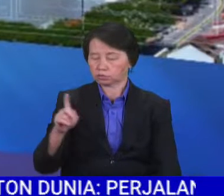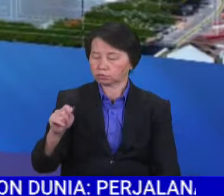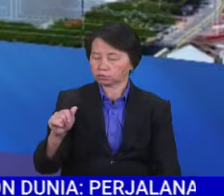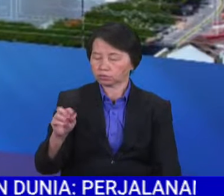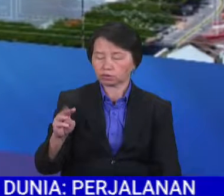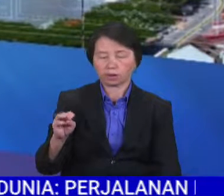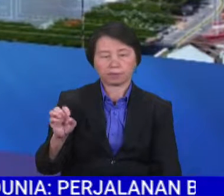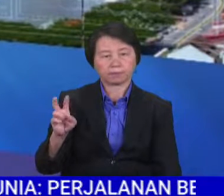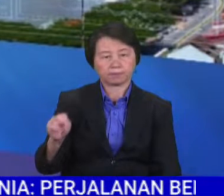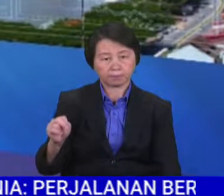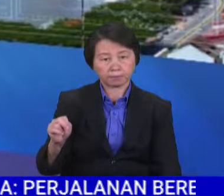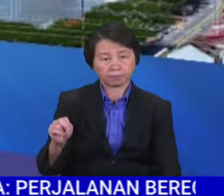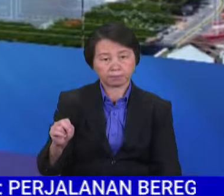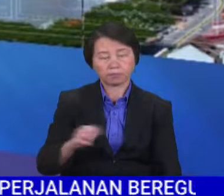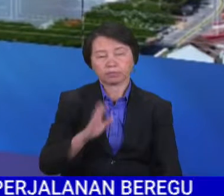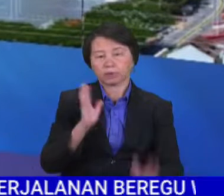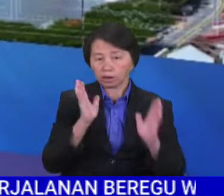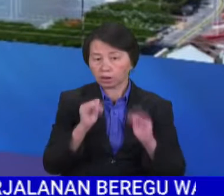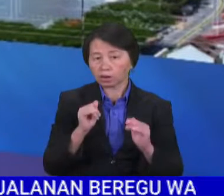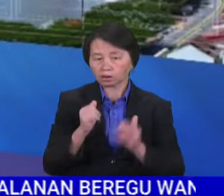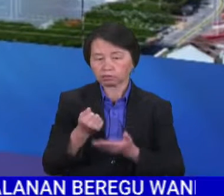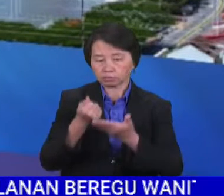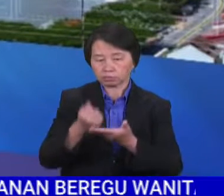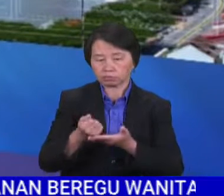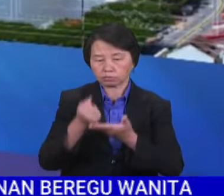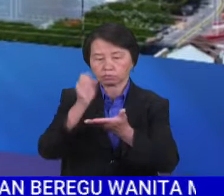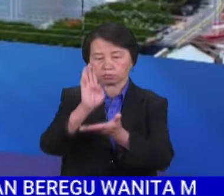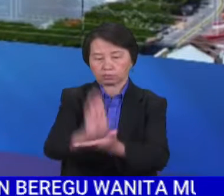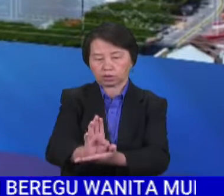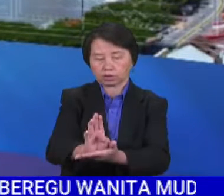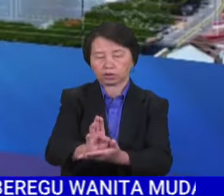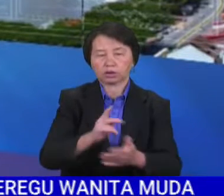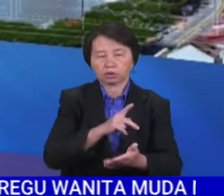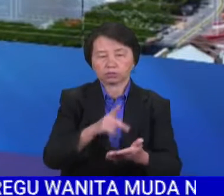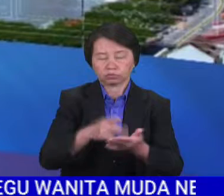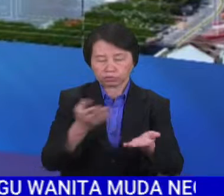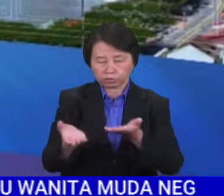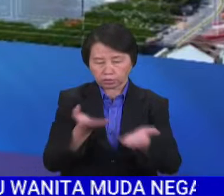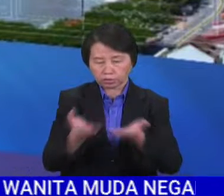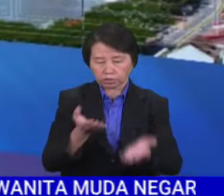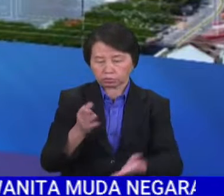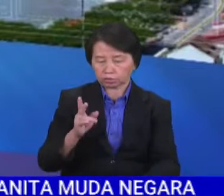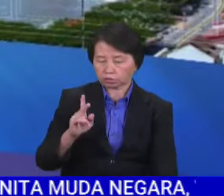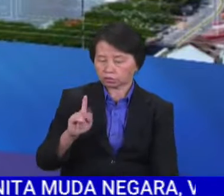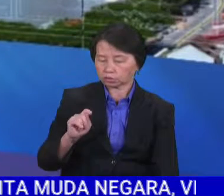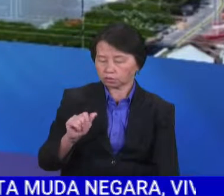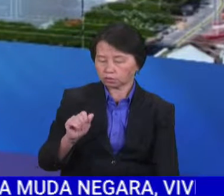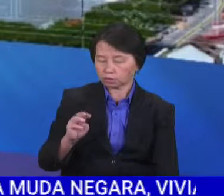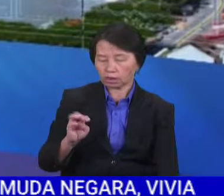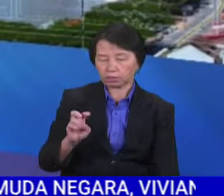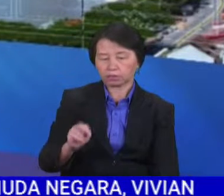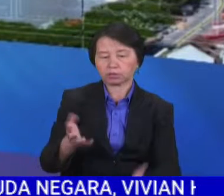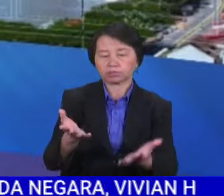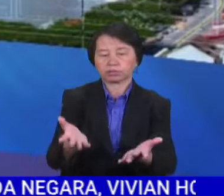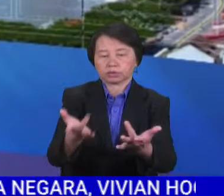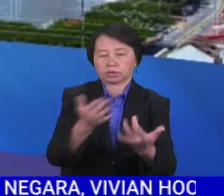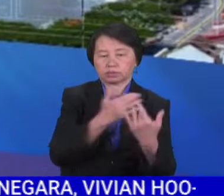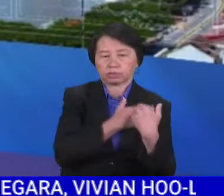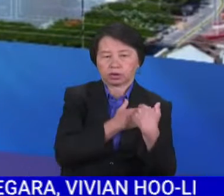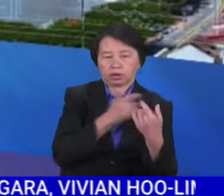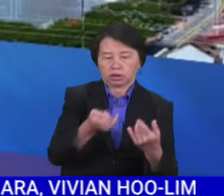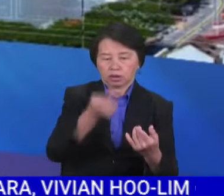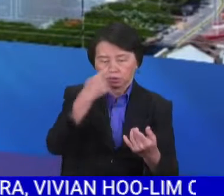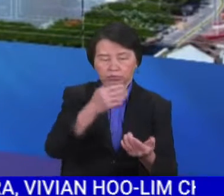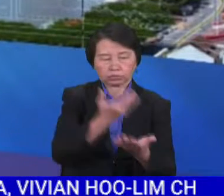Insinyur Christopher kira sambang berharap bantuan dari pada pusat Hikmat junta militer dapat meringankan beban mereka untuk